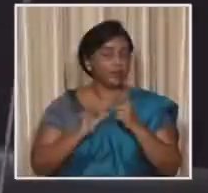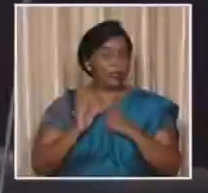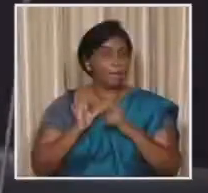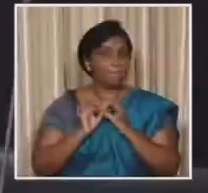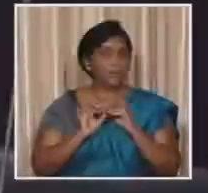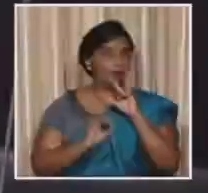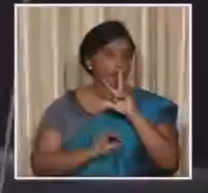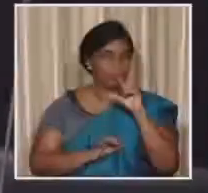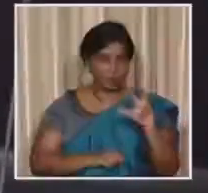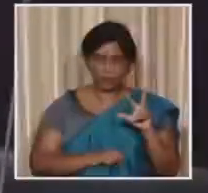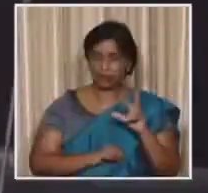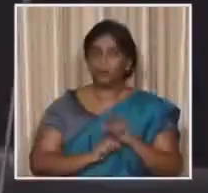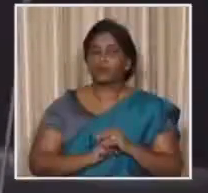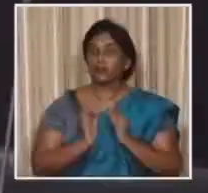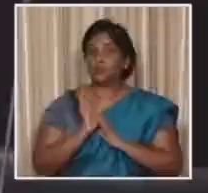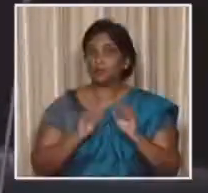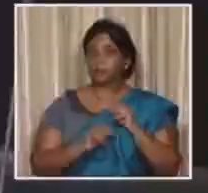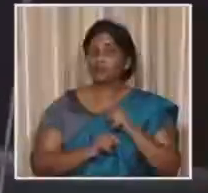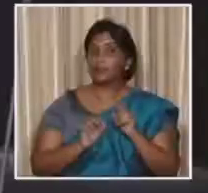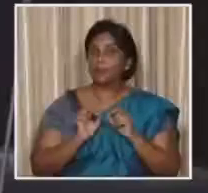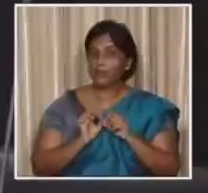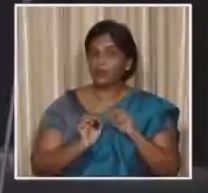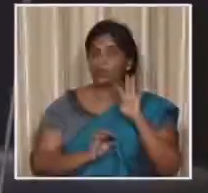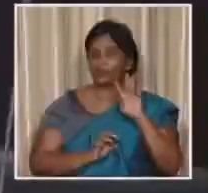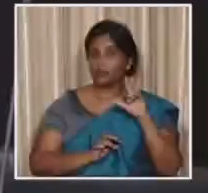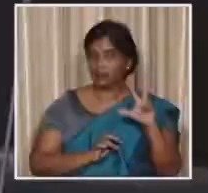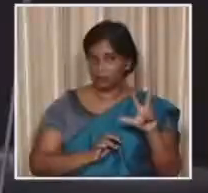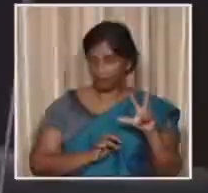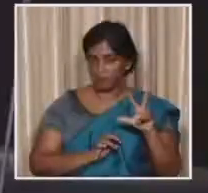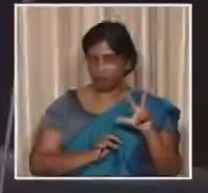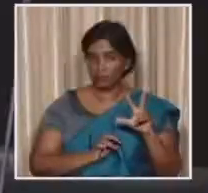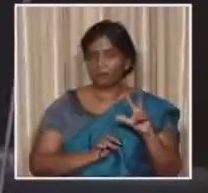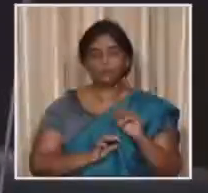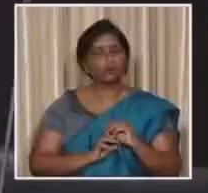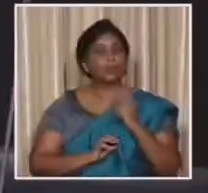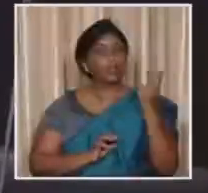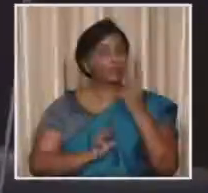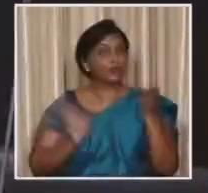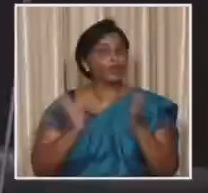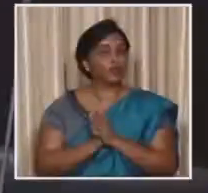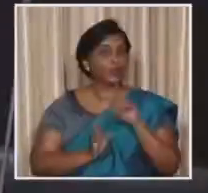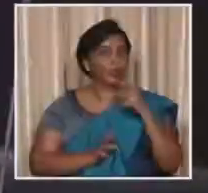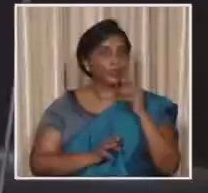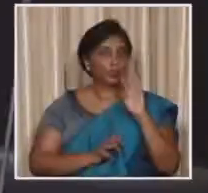88යි ජනමාධ්‍ය අමාත්‍යාංශයේ බිලියන 48යි දෙකම 136යි